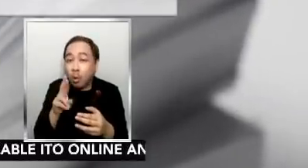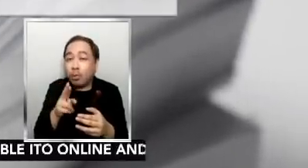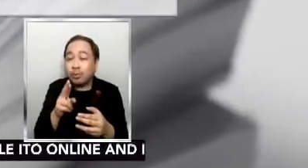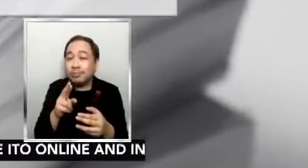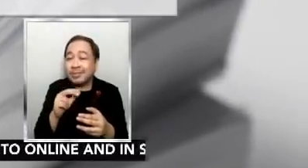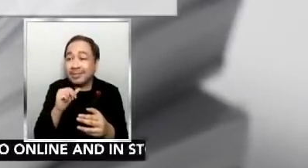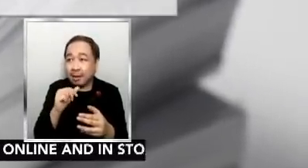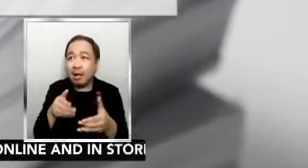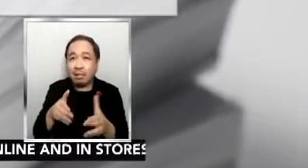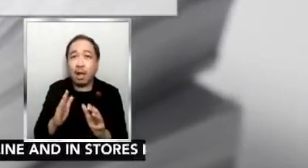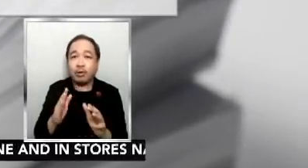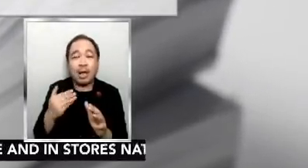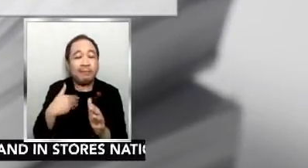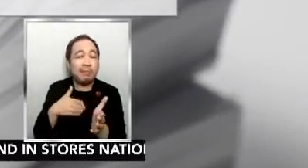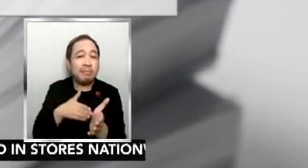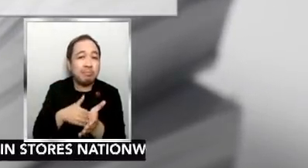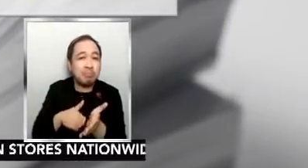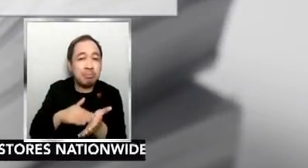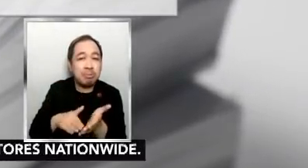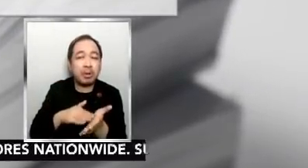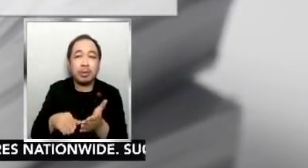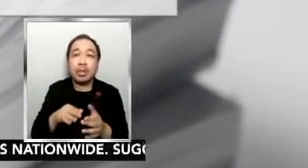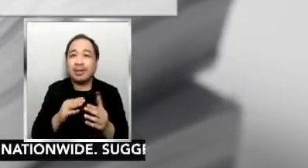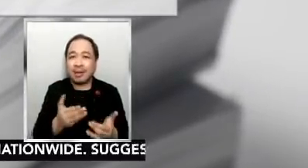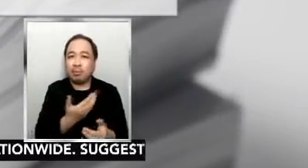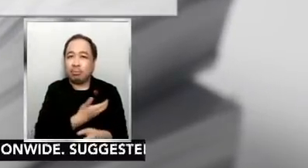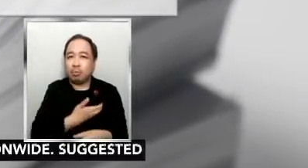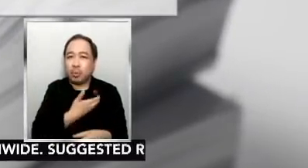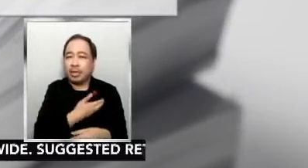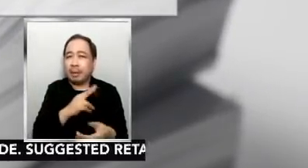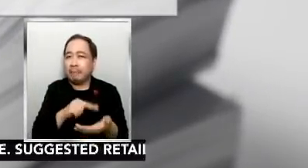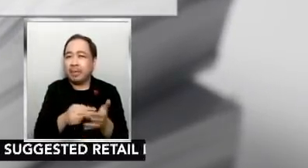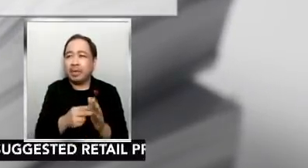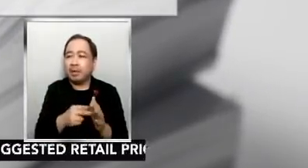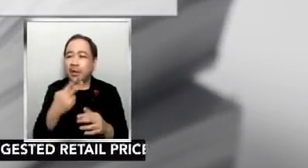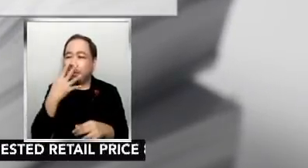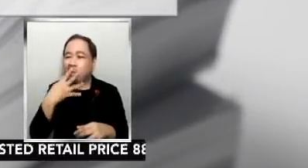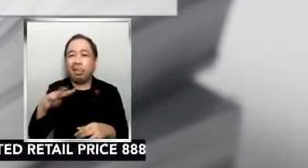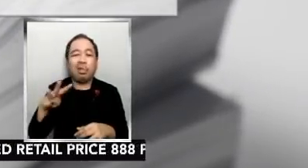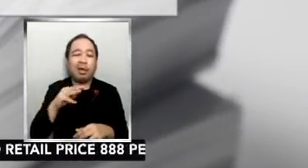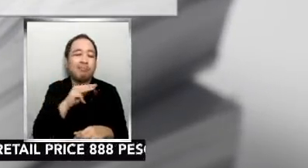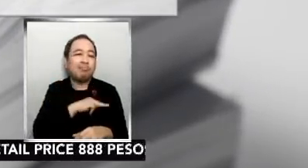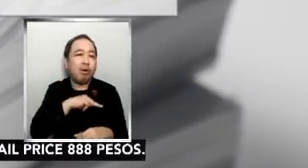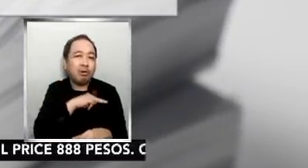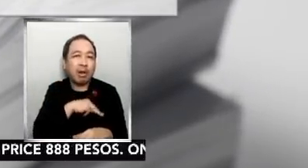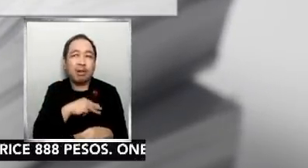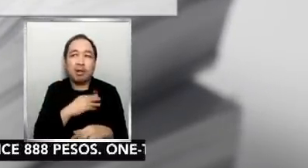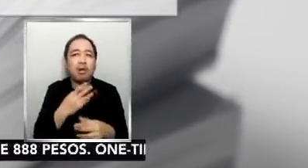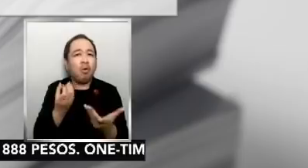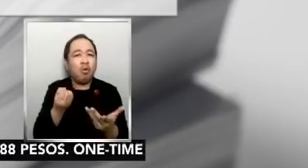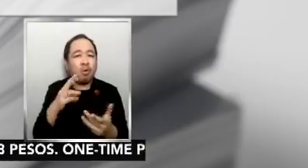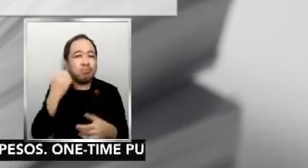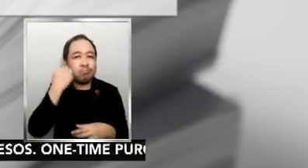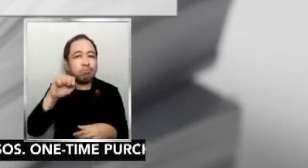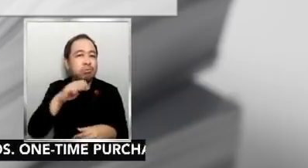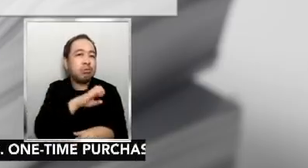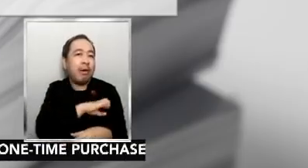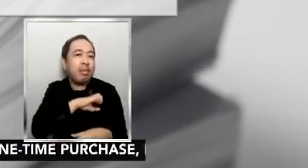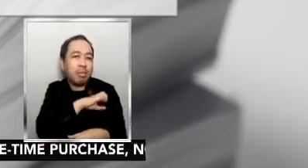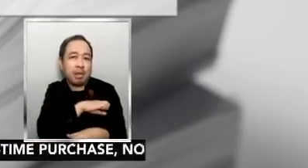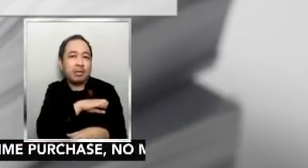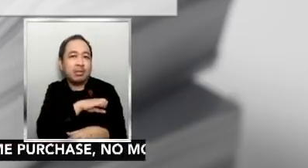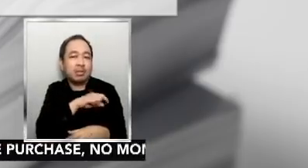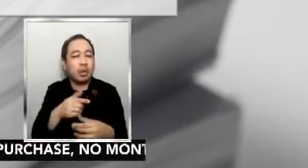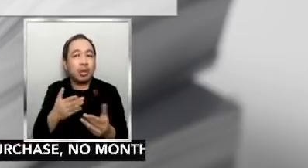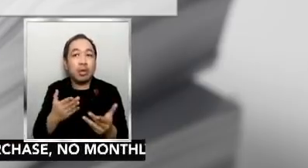moral turpitude ay mga gawaing nagpapakita ng kawalan ng moralidad at mga gawaing buktot at kasuklam-suklam at ugaling taliwas